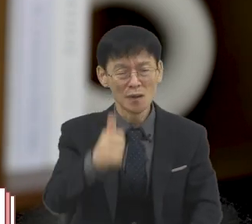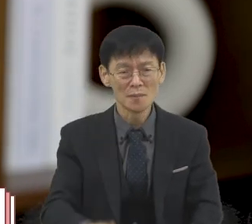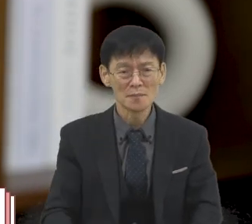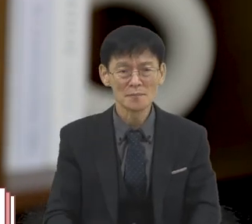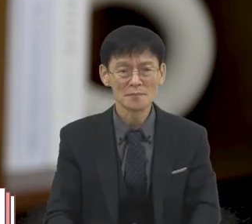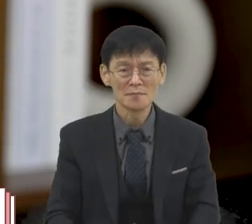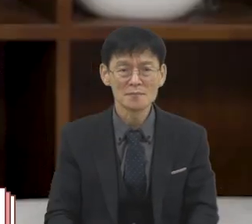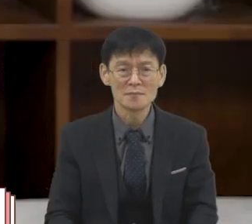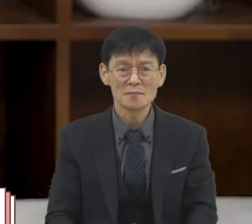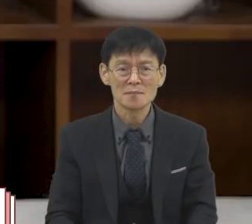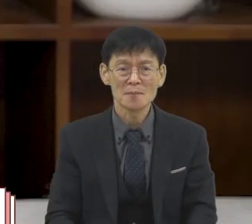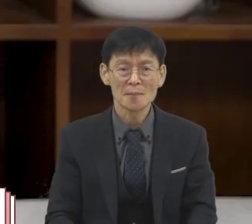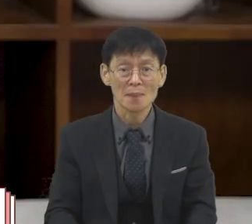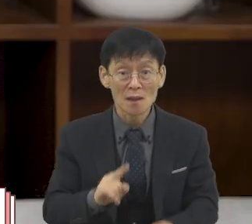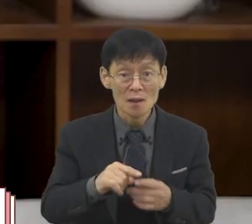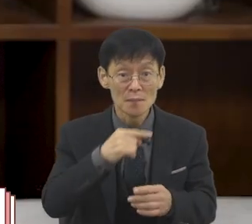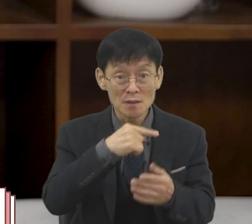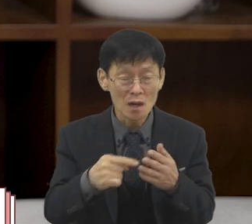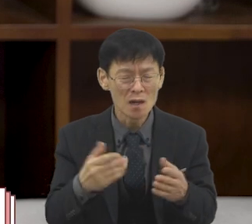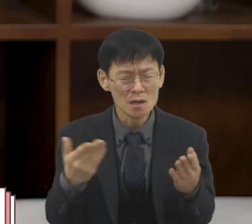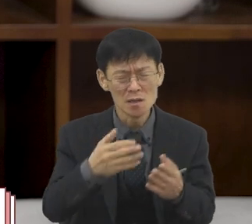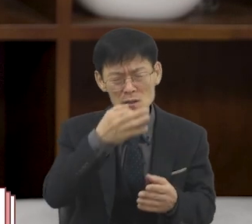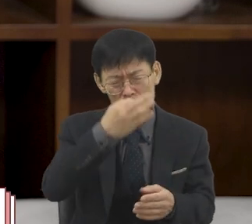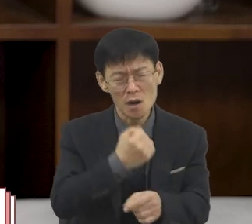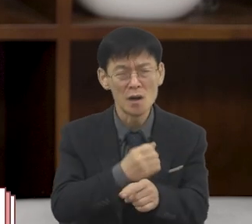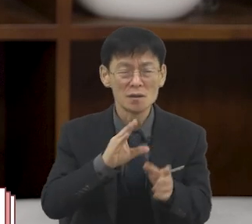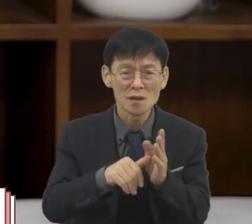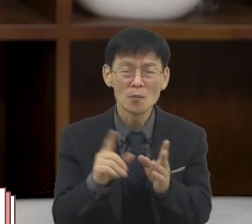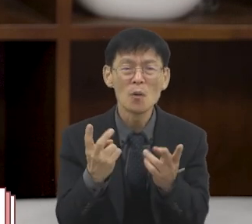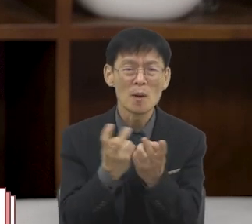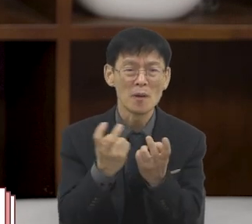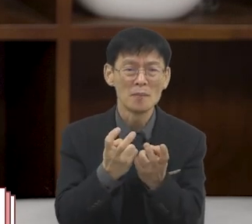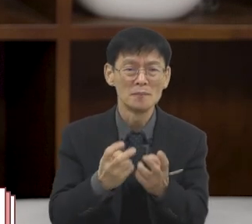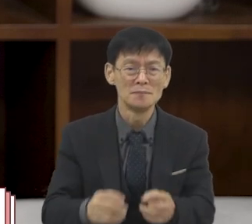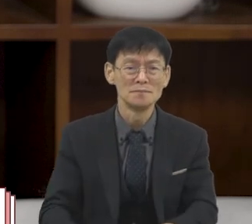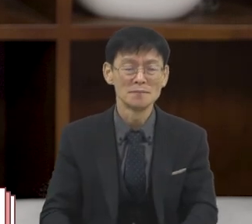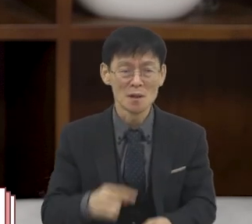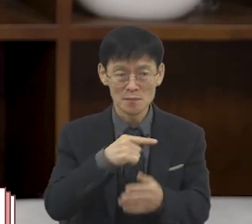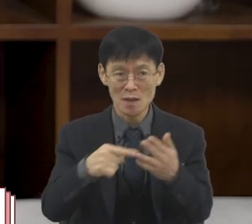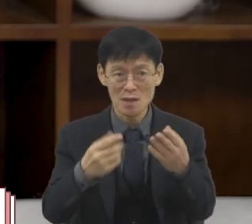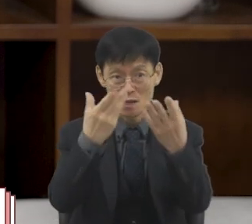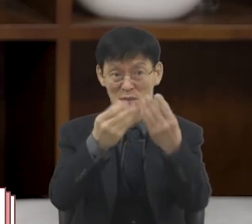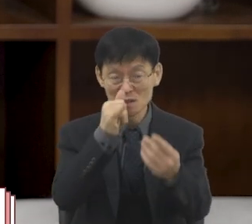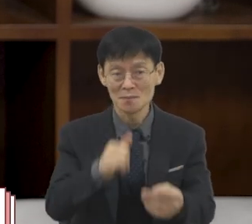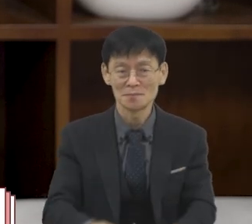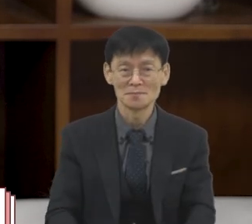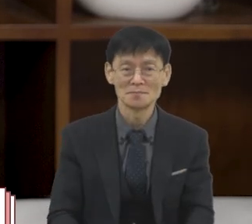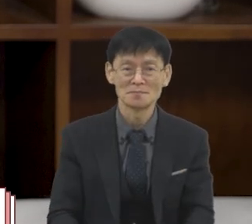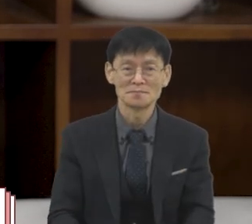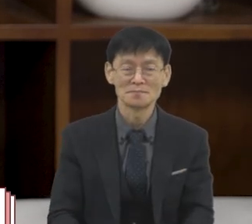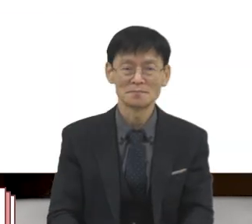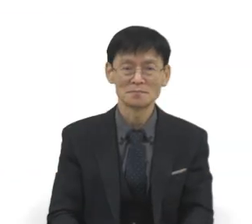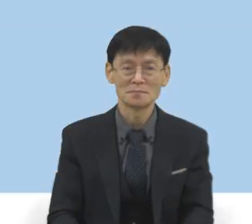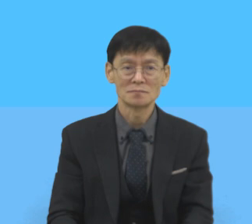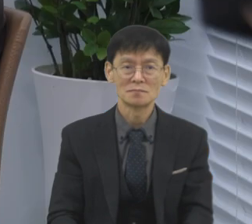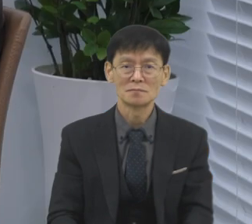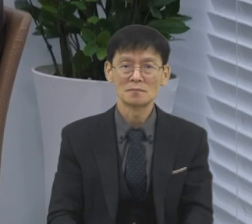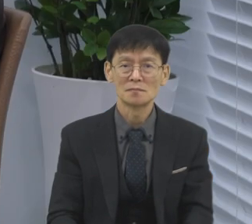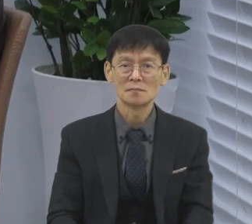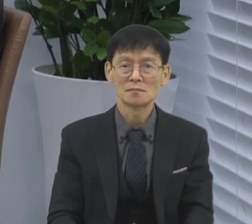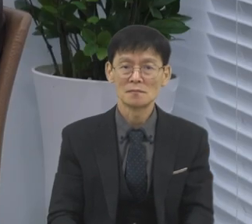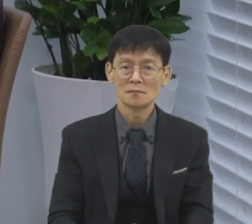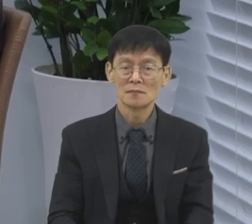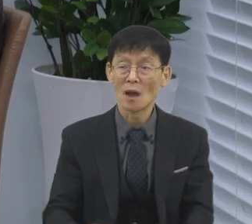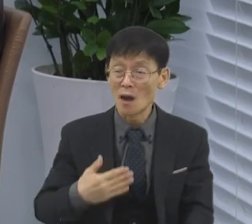신고해야겠네요. 다음은 직장에서 피해자가 업무적으로 힘들어지거나 피해를 보는 사례입니다.